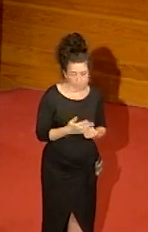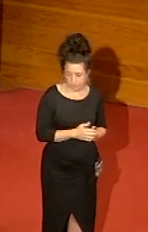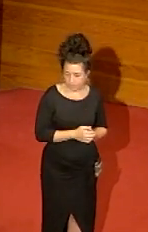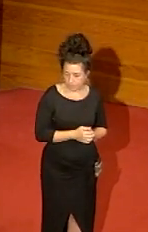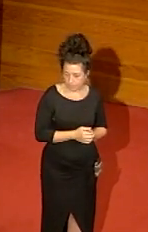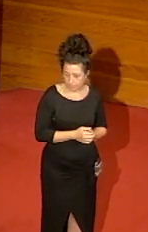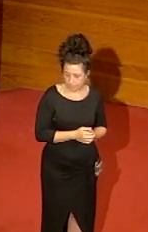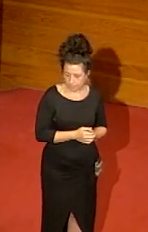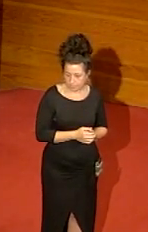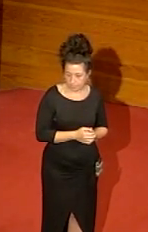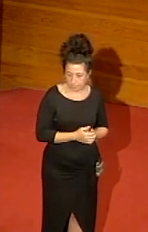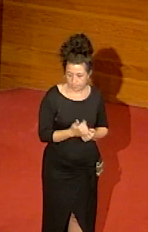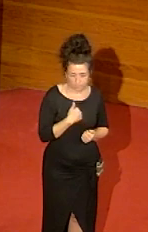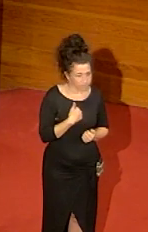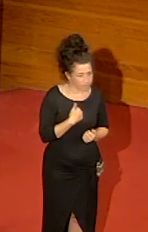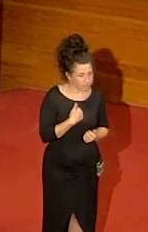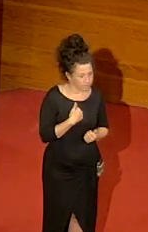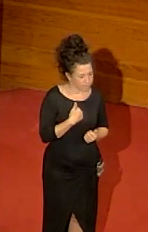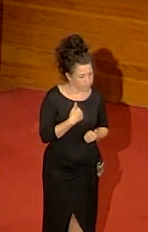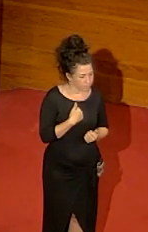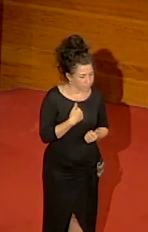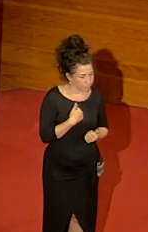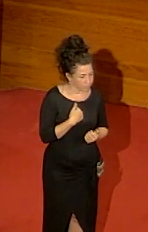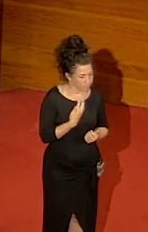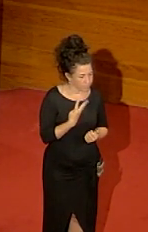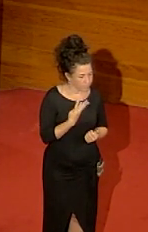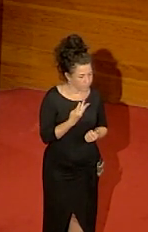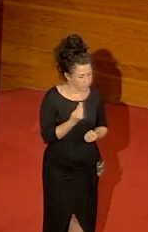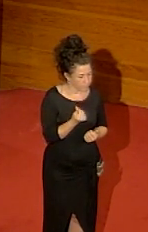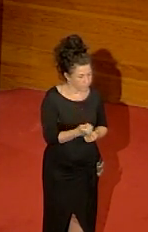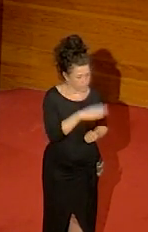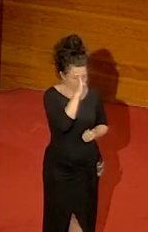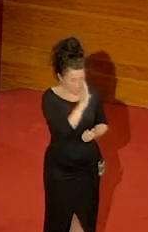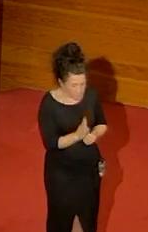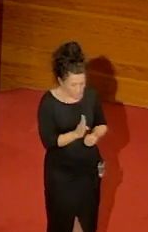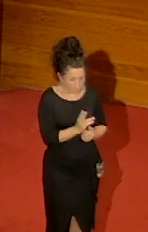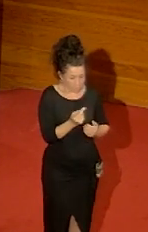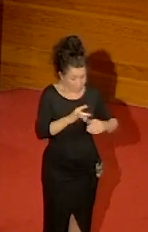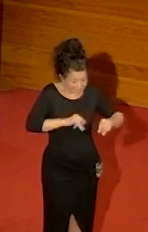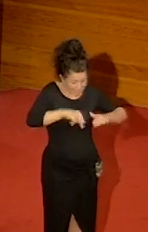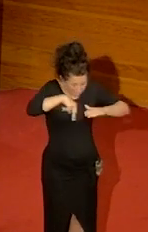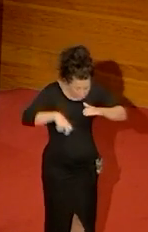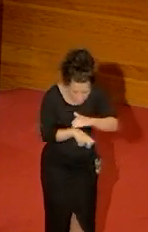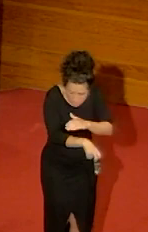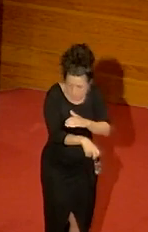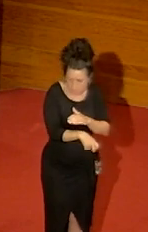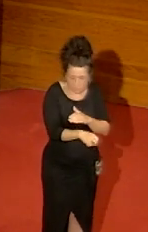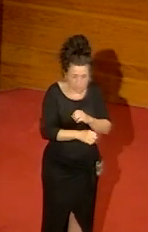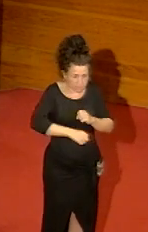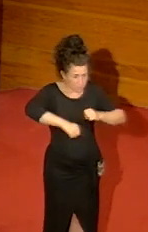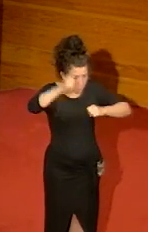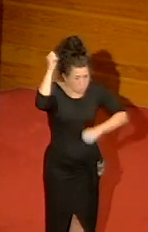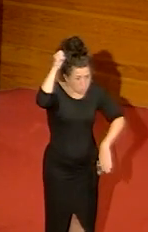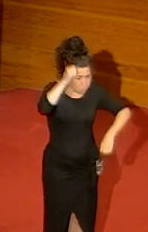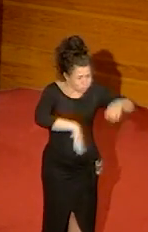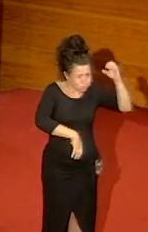gara lau egun ezkutatuta lurazpixan eta zaratiak eta bombak botatzen eta